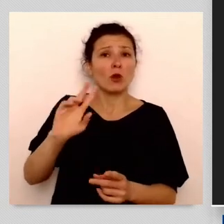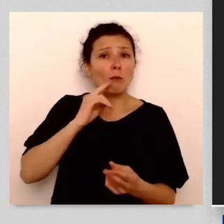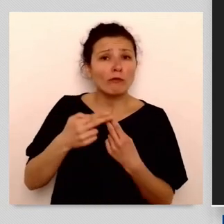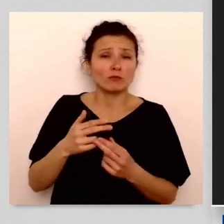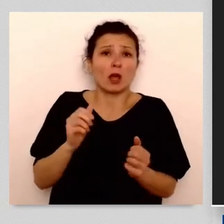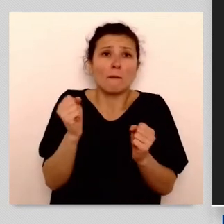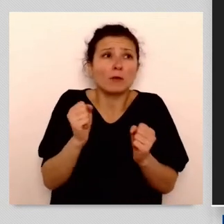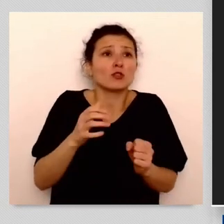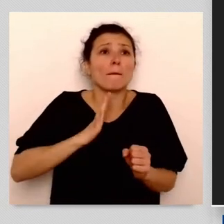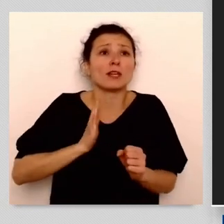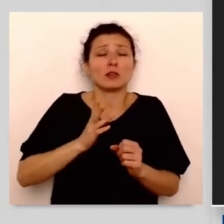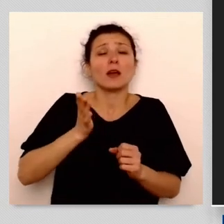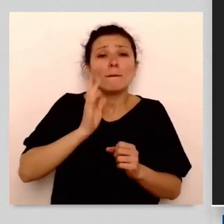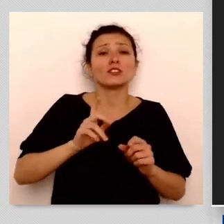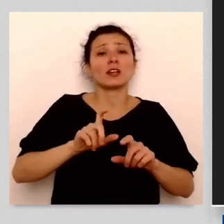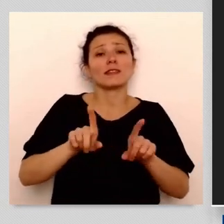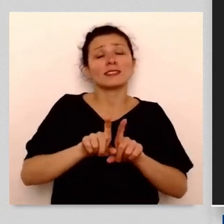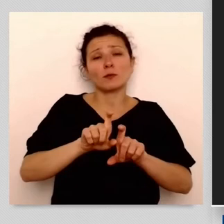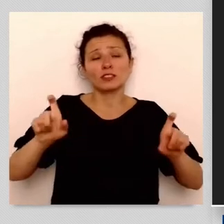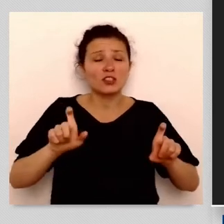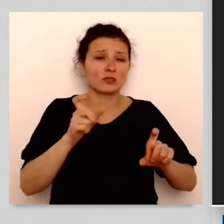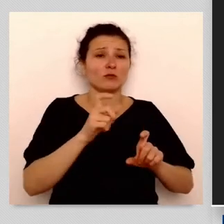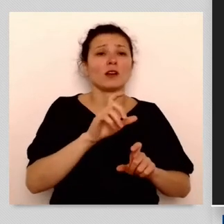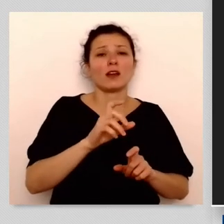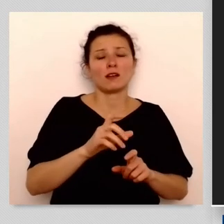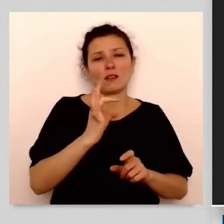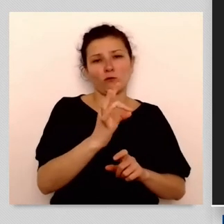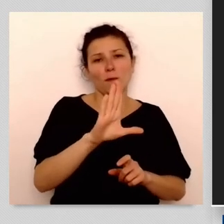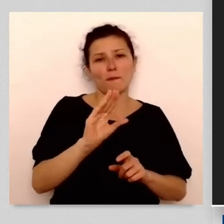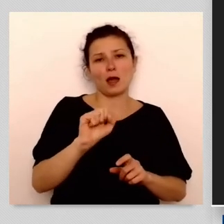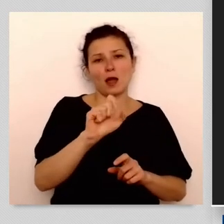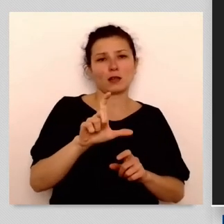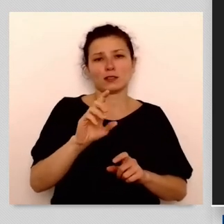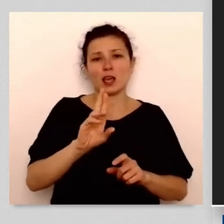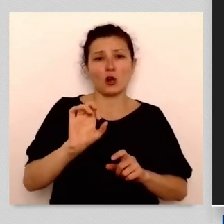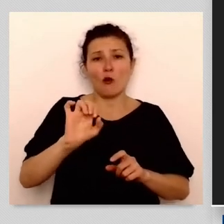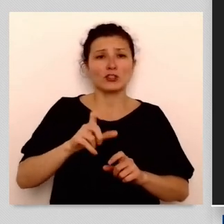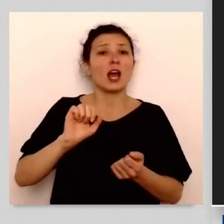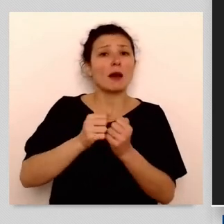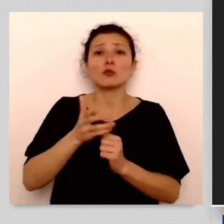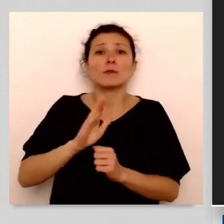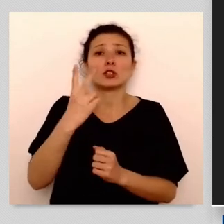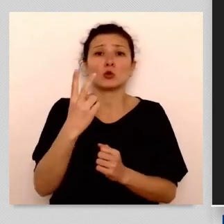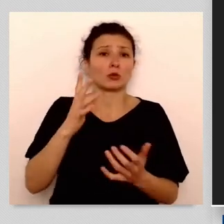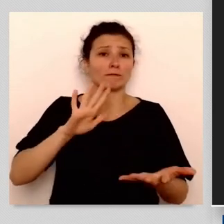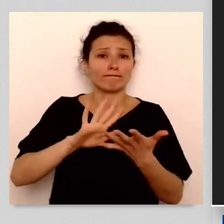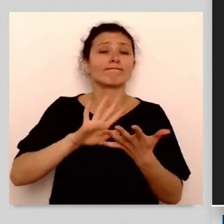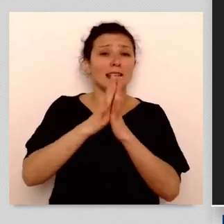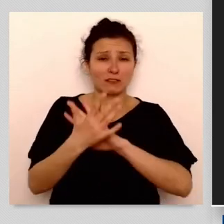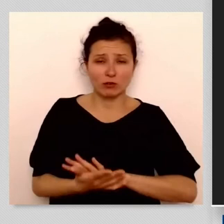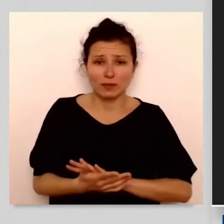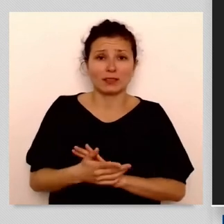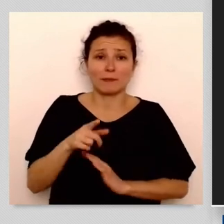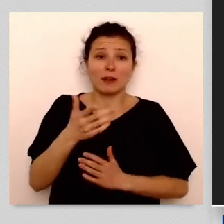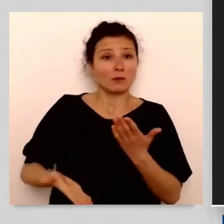drugiej transformacji. To wystąpienie z takim postulatem jest po prostu czymś konkretnym i mocnym. Możemy